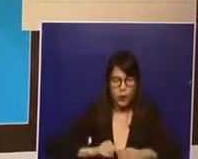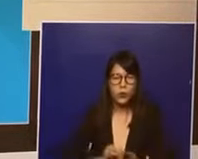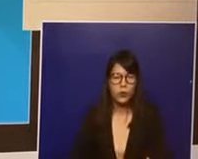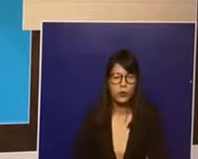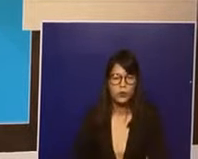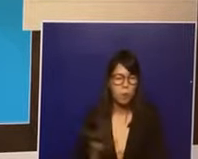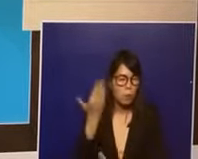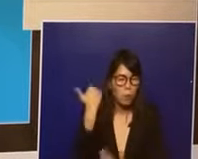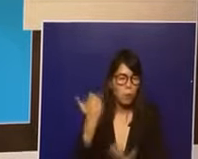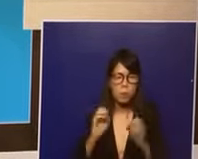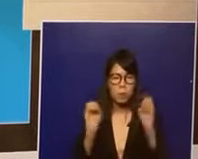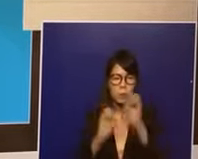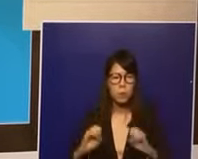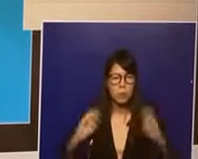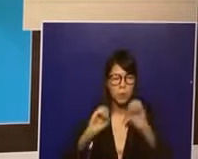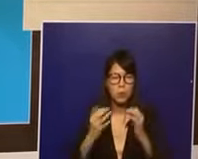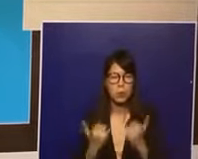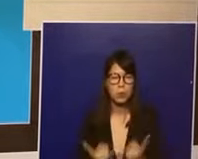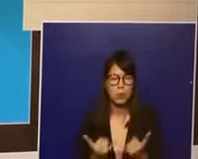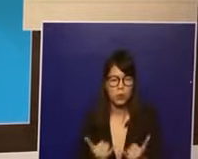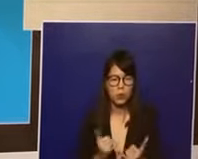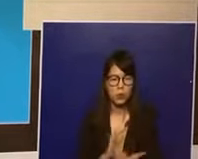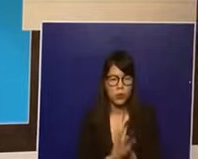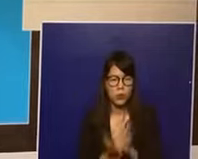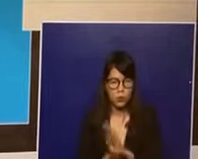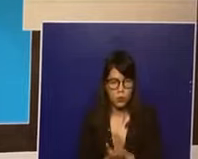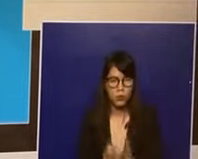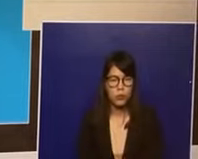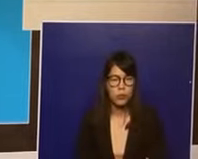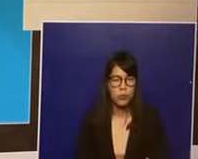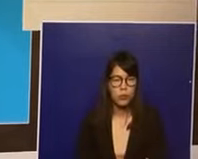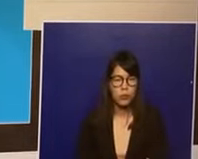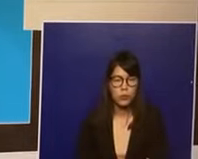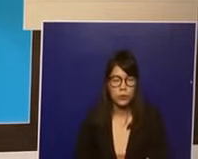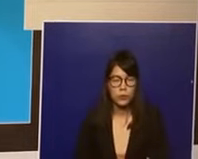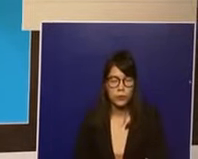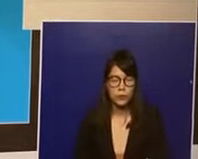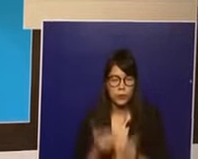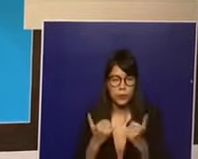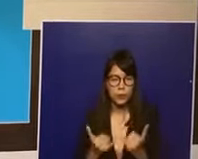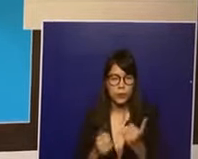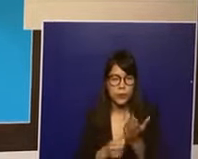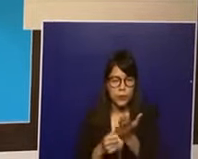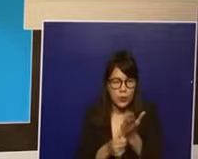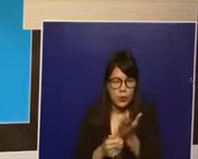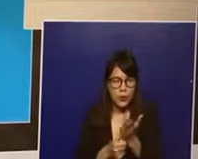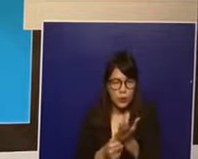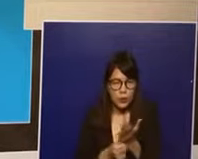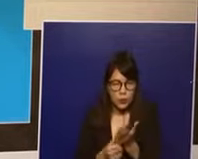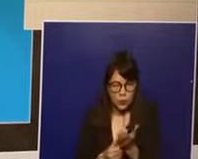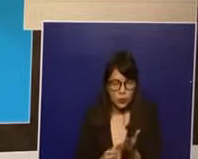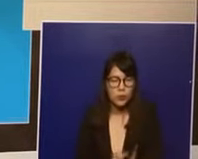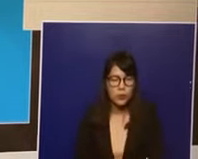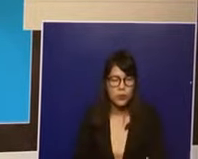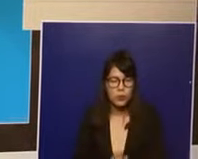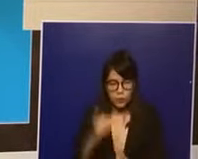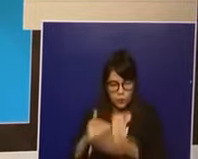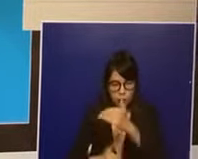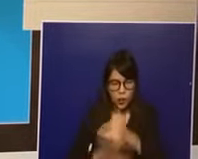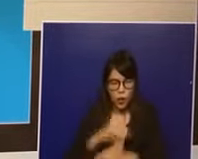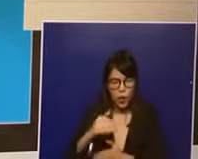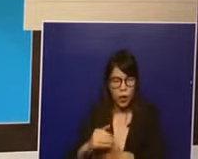ประเด็นที่น่าสนใจก็คือการไปรูปกฎหมายในประเด็นที่มีความสำคัญเร่งด่วนเพื่อจะดำเนินการไปตามยุทธศาสตร์ชาติและแผนไปรูปของประเทศนะ